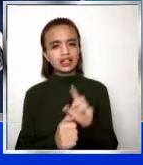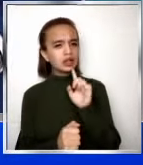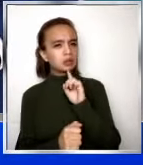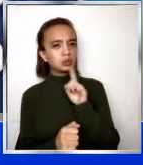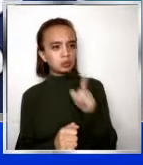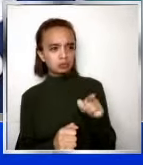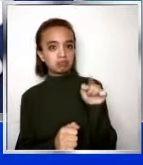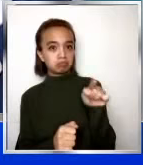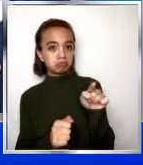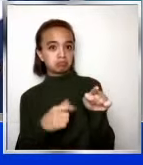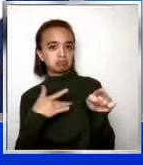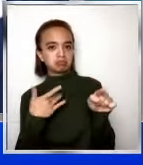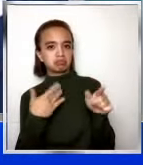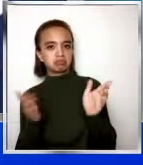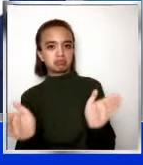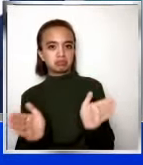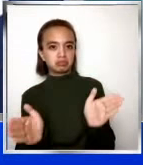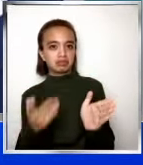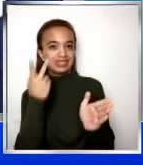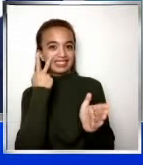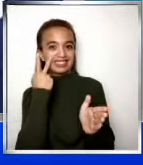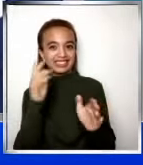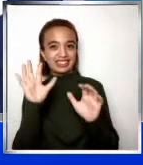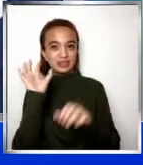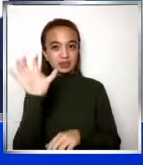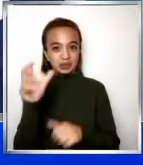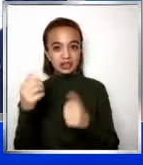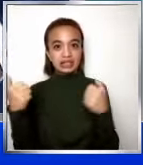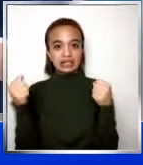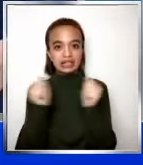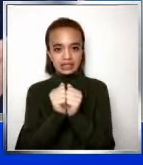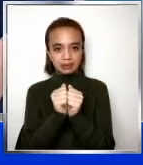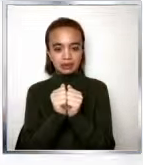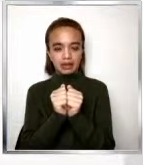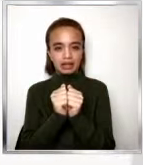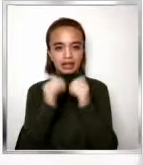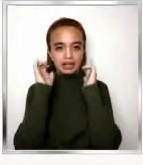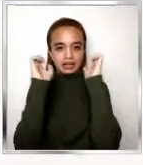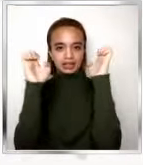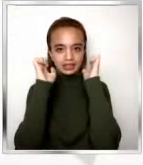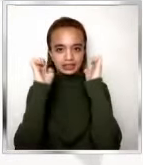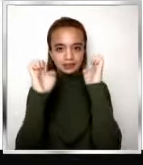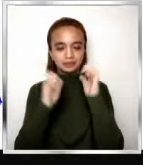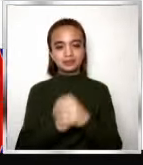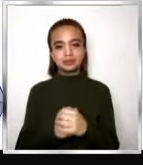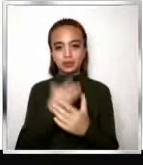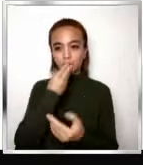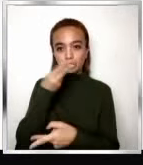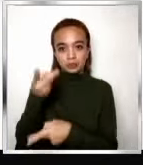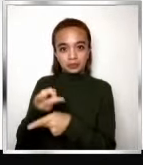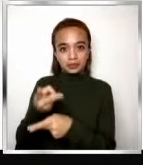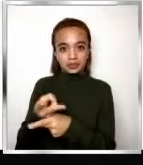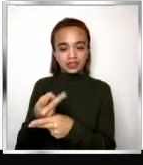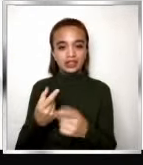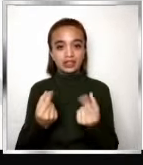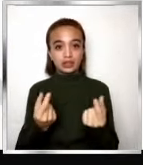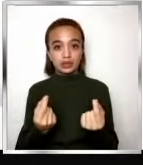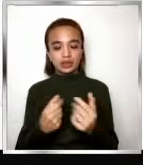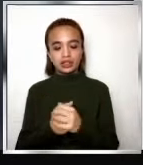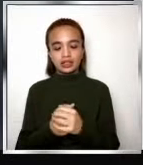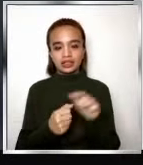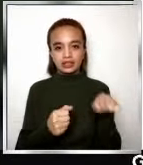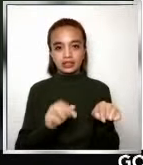mga asong ito na naging gym buddies na ng kanyang fur parent. Habang nagtatreadmill ang fur mom na si Rachel Lynn De